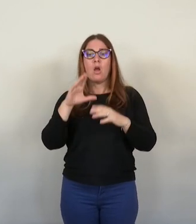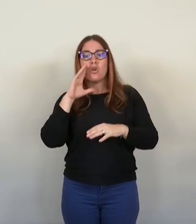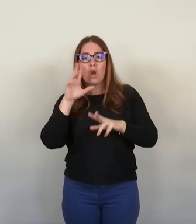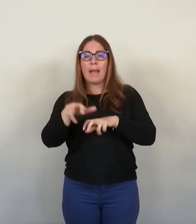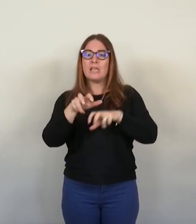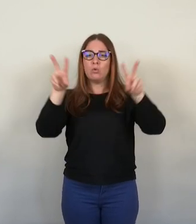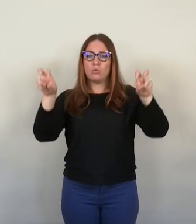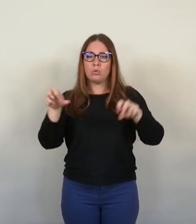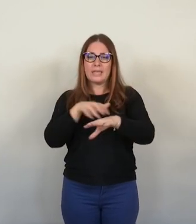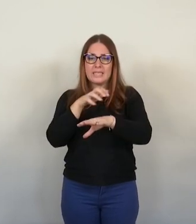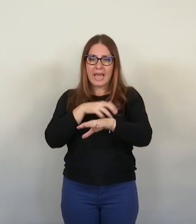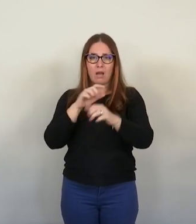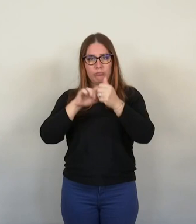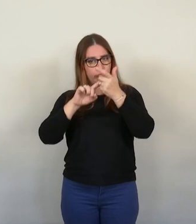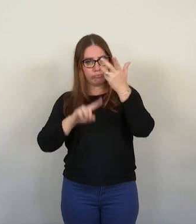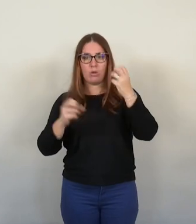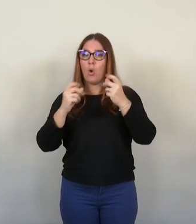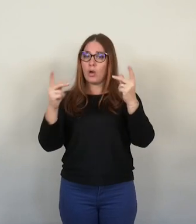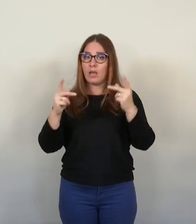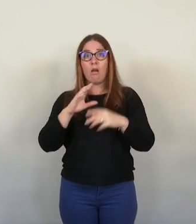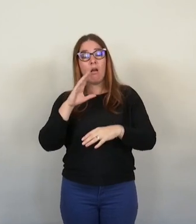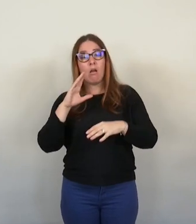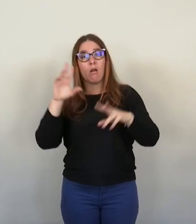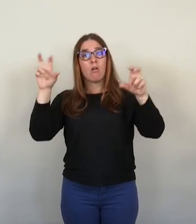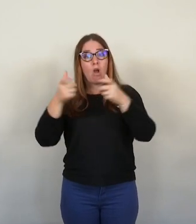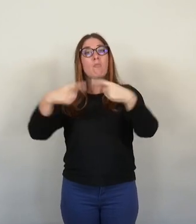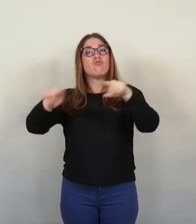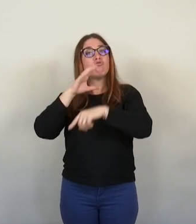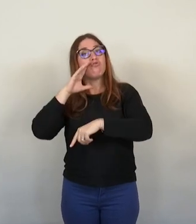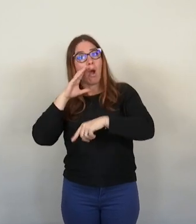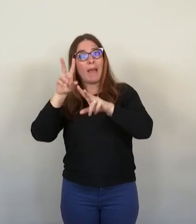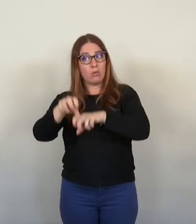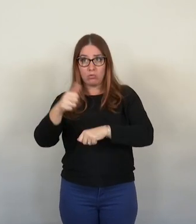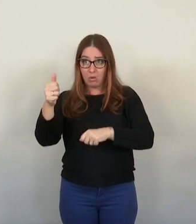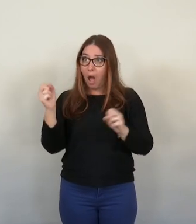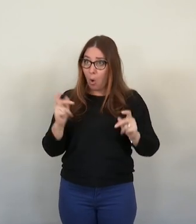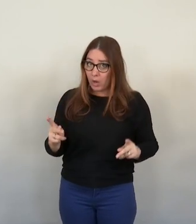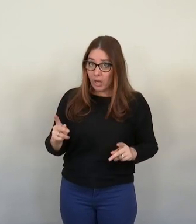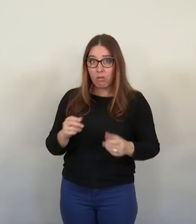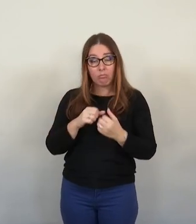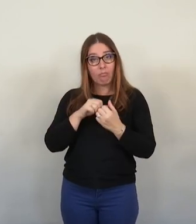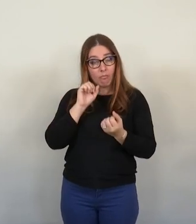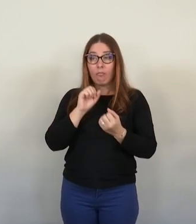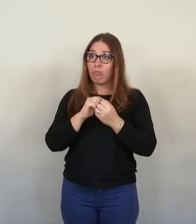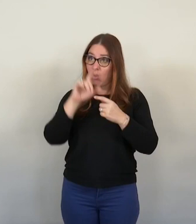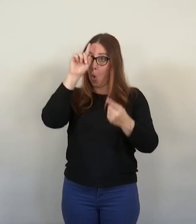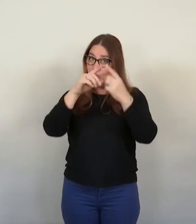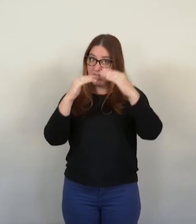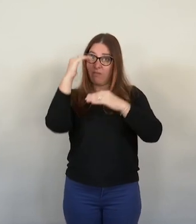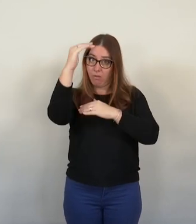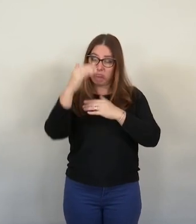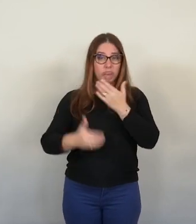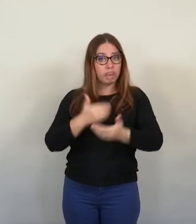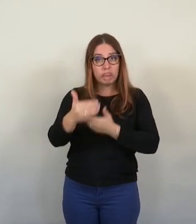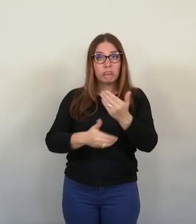l'izer dont te je suis ravie que la Chambre d'Agriculture et aller et envie d'aller aussi loin que les objectifs quantifiés